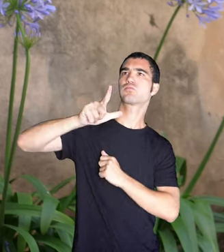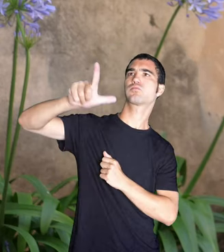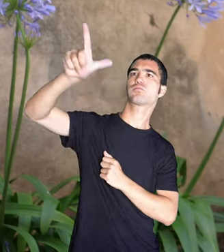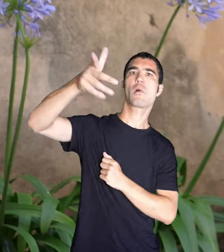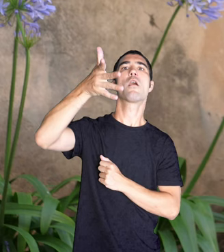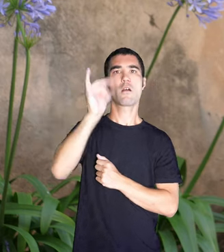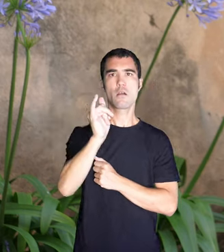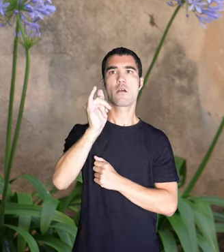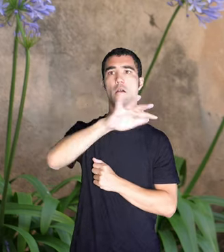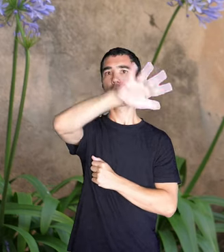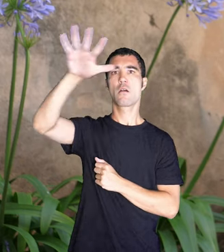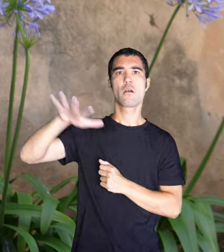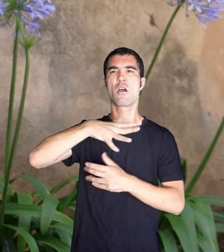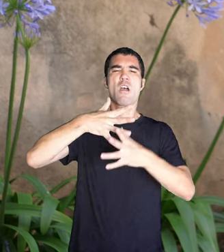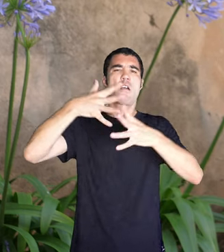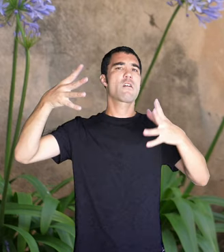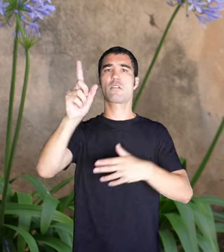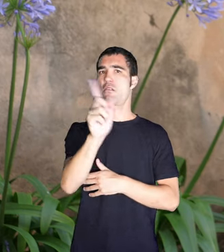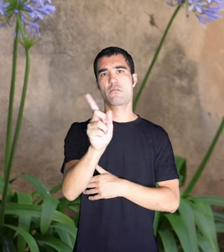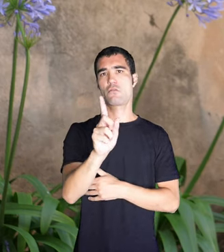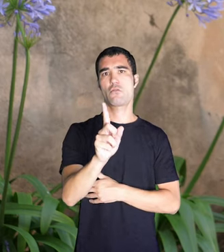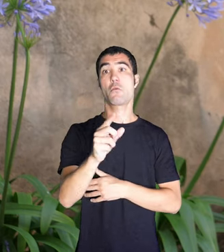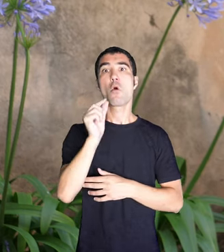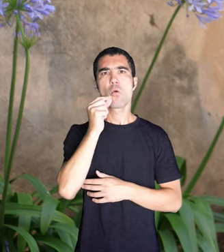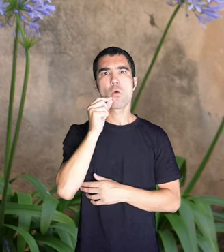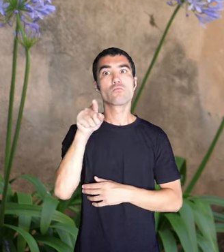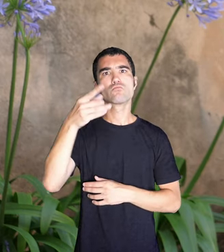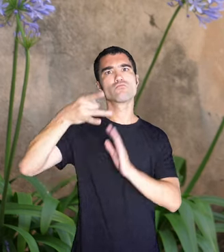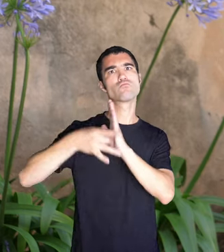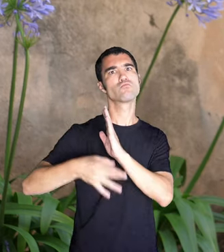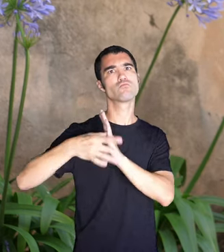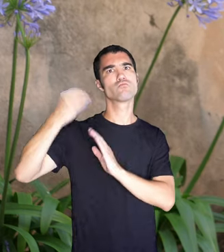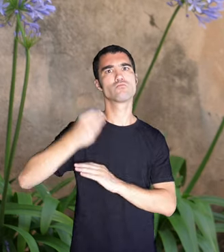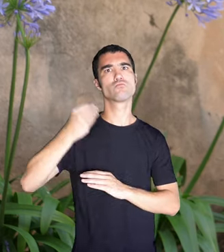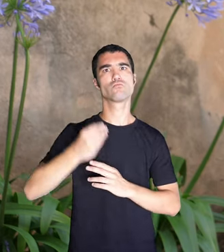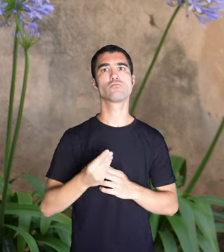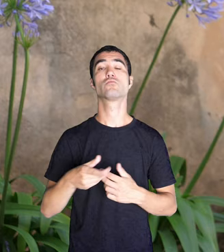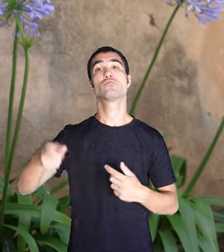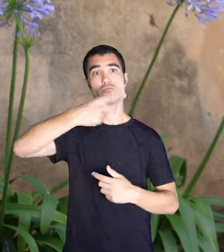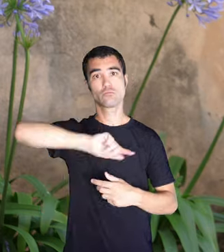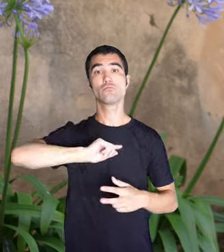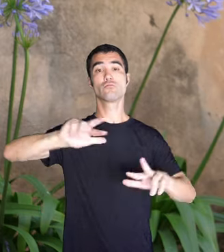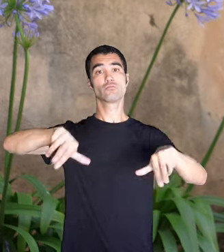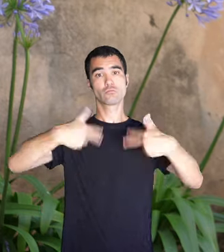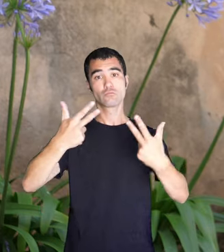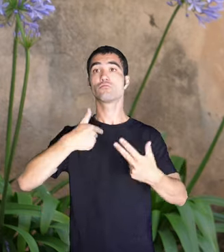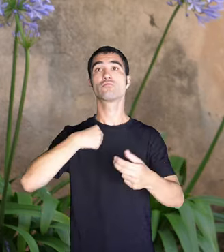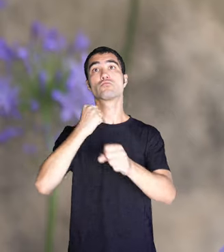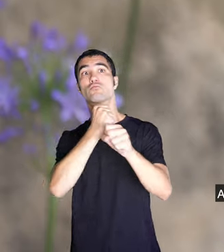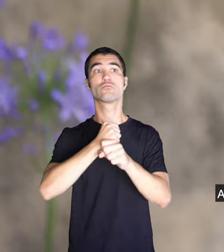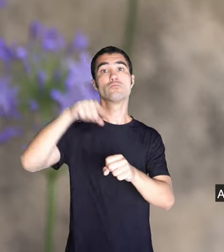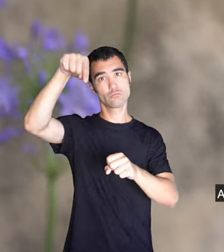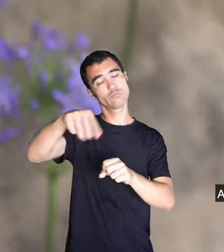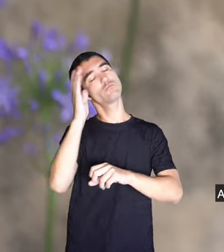I era un olivar que no era massa gros, però feia una oliva molt bona. I mos feien dormir allà.